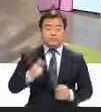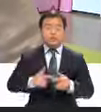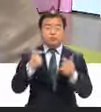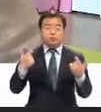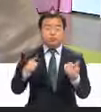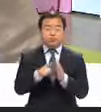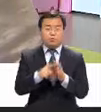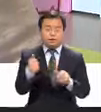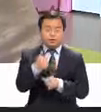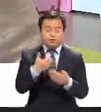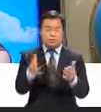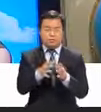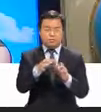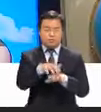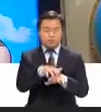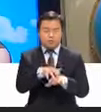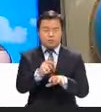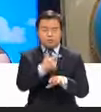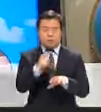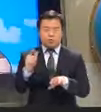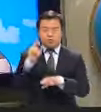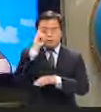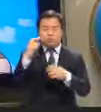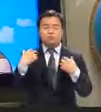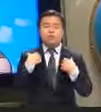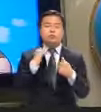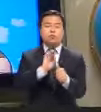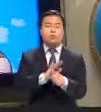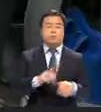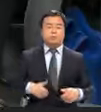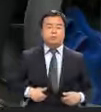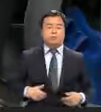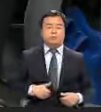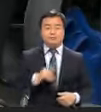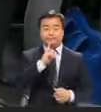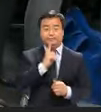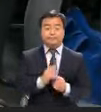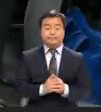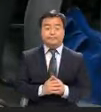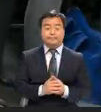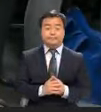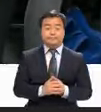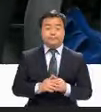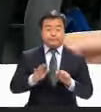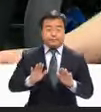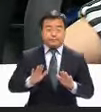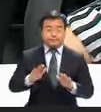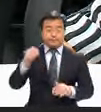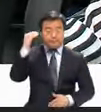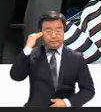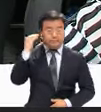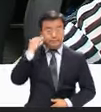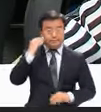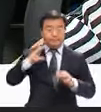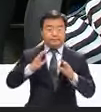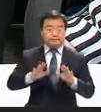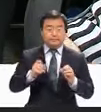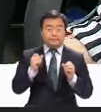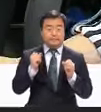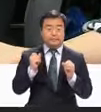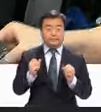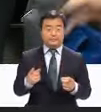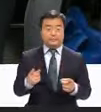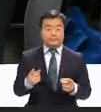구성 등 정부의 적극적 지원이 필요하다고 지적했습니다. 한국이 이번 일을 계기로 해서 선도적인